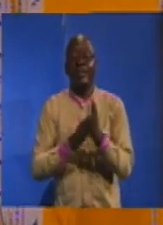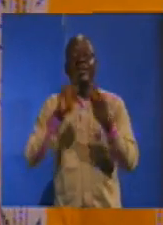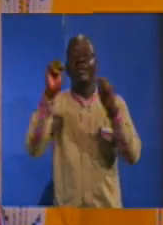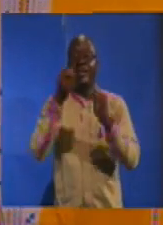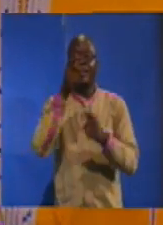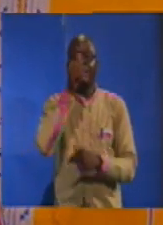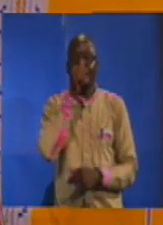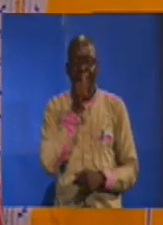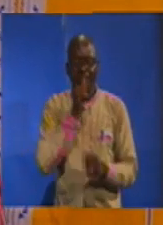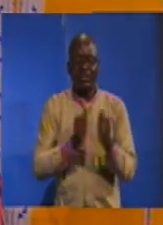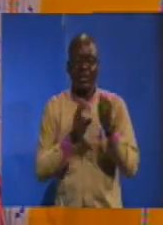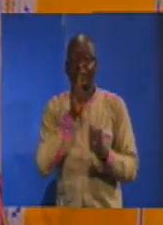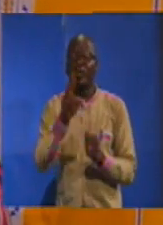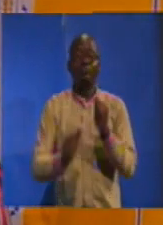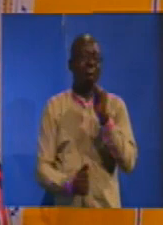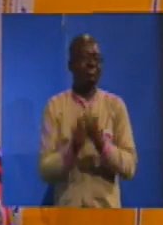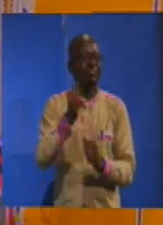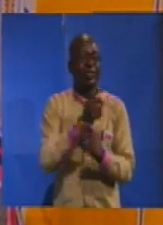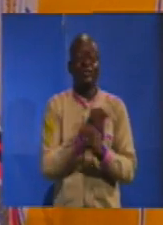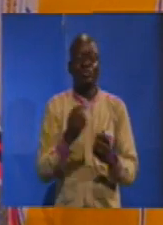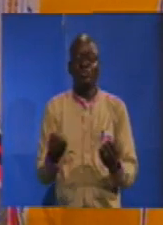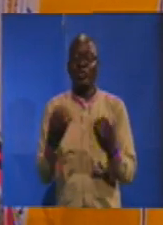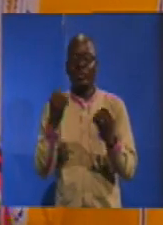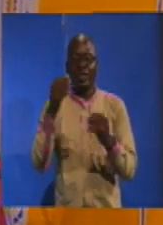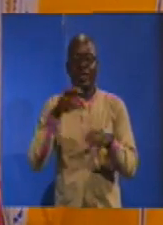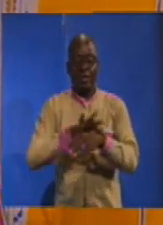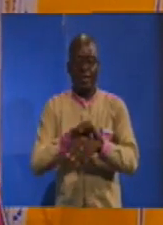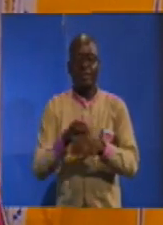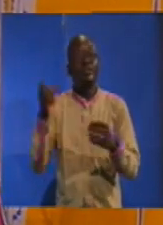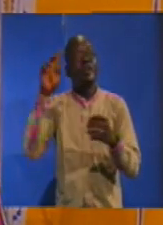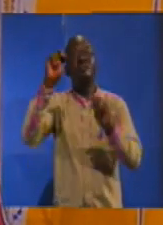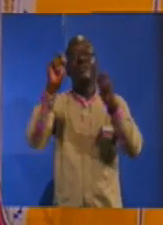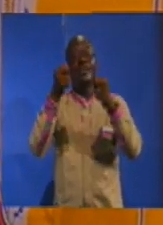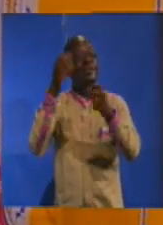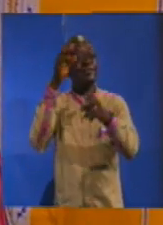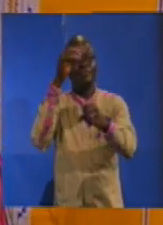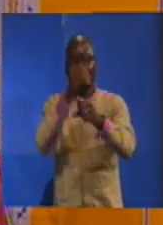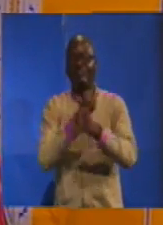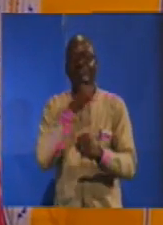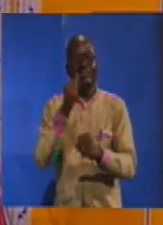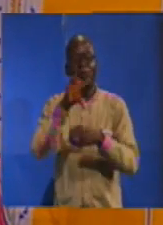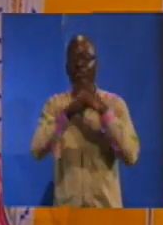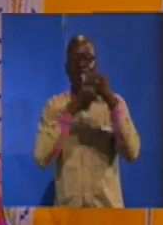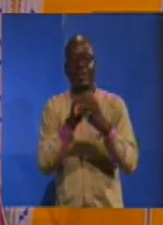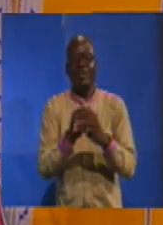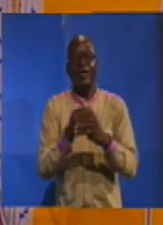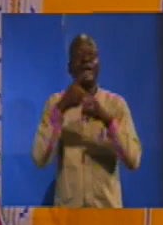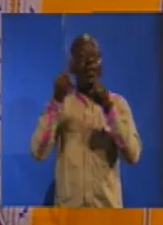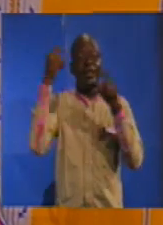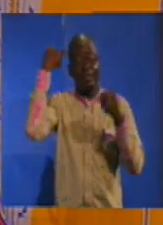privé sont de plus en plus nombreux sur le terrain et le test d'intégration n'arrive pas à prendre tout le monde. Donc de telle sorte qu'il